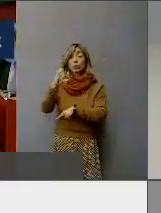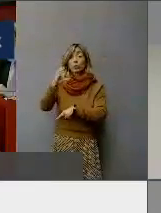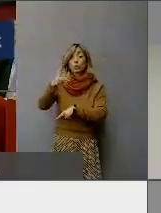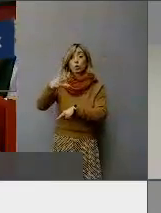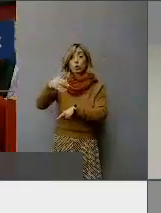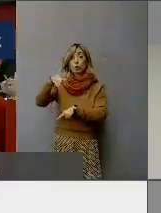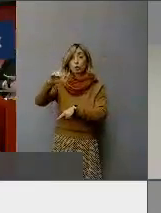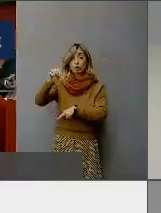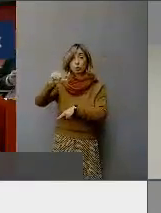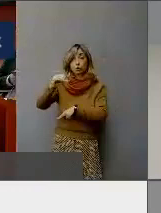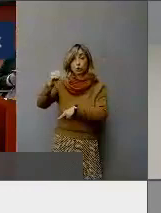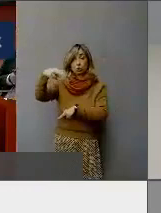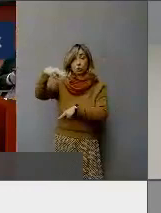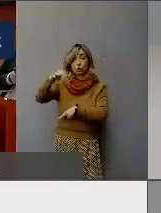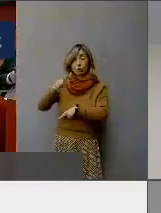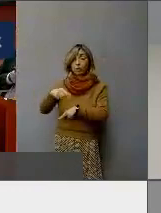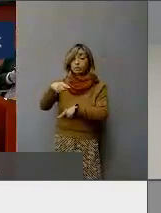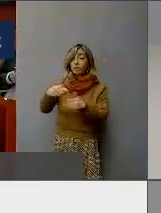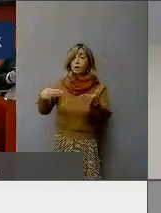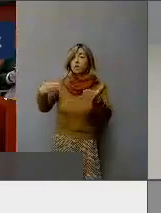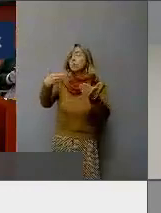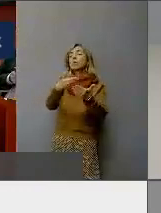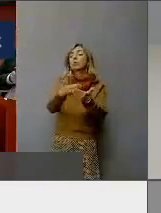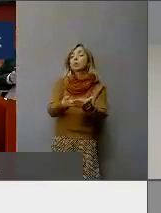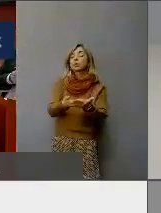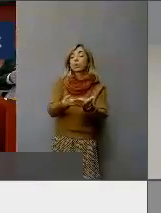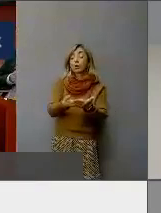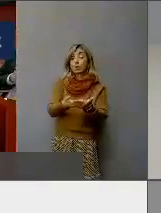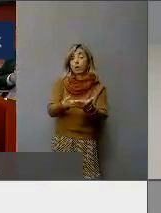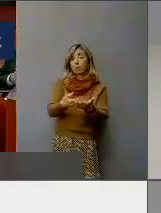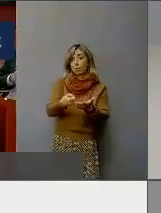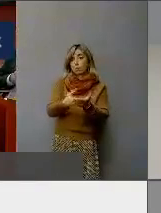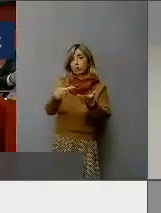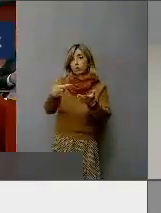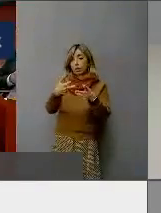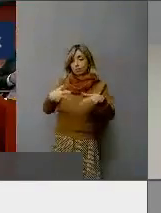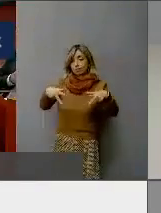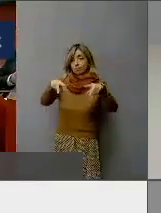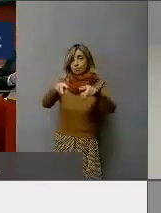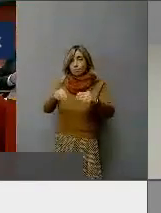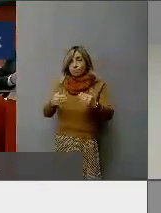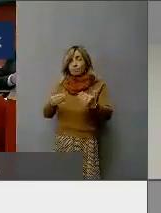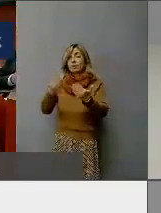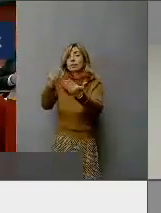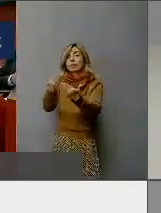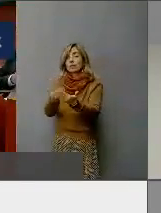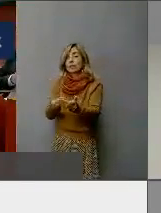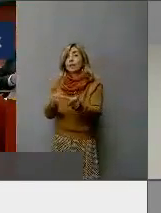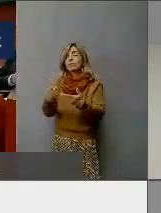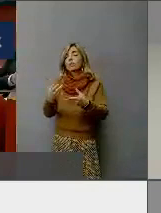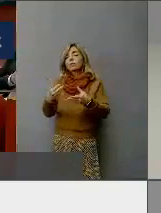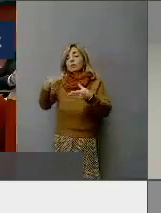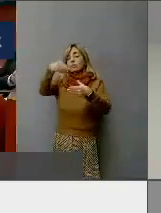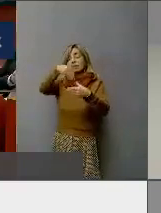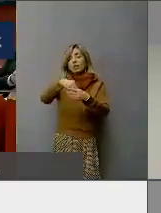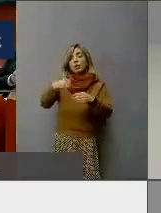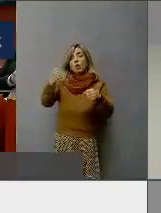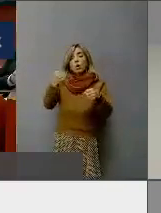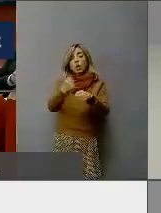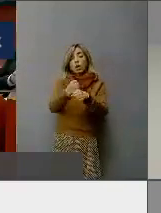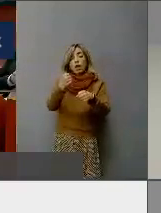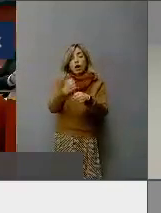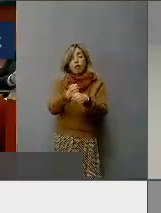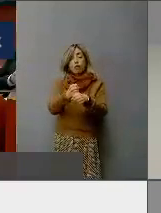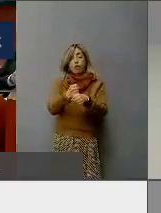mozione che viene presentata appunto all'interno di una di un lavoro tengo sottolineare perché